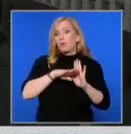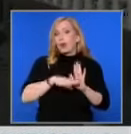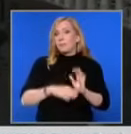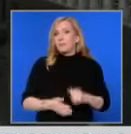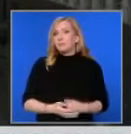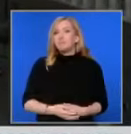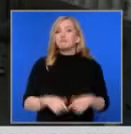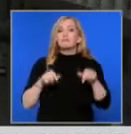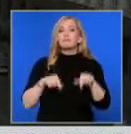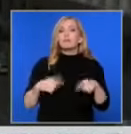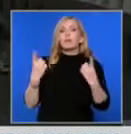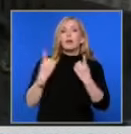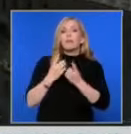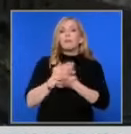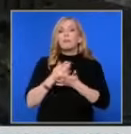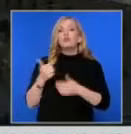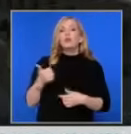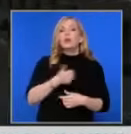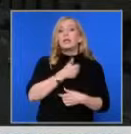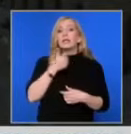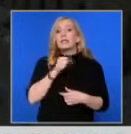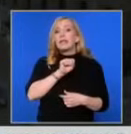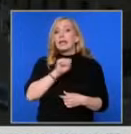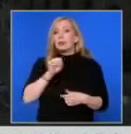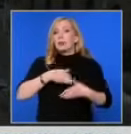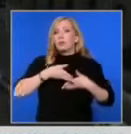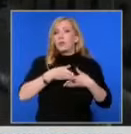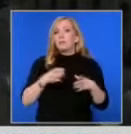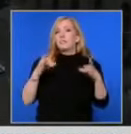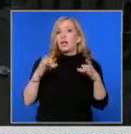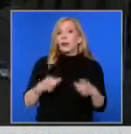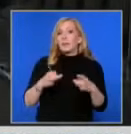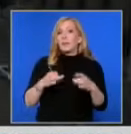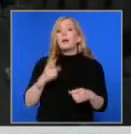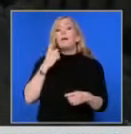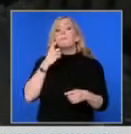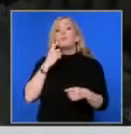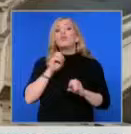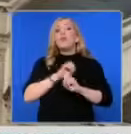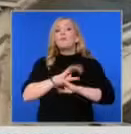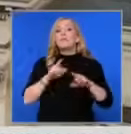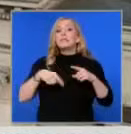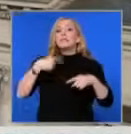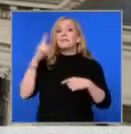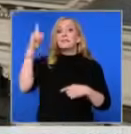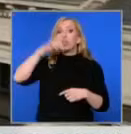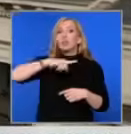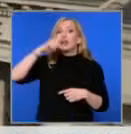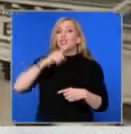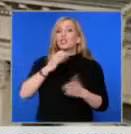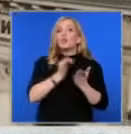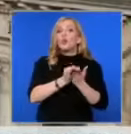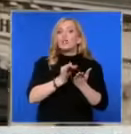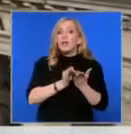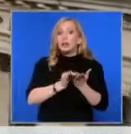уточни, че днешната среща между лидерите на партиите, подкрепещи кабинета, е работна, Борисов обяви, че в следващите дни ще се оценява работата